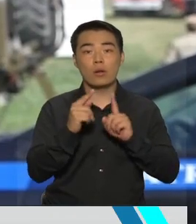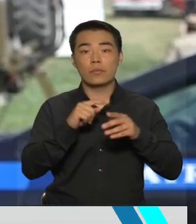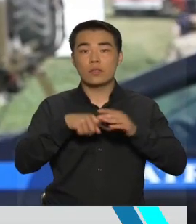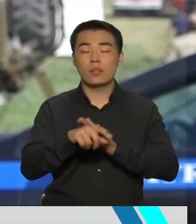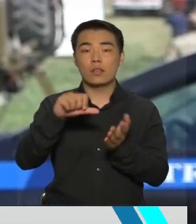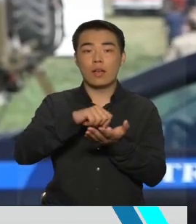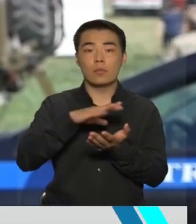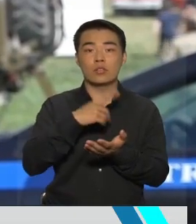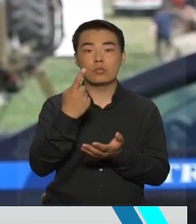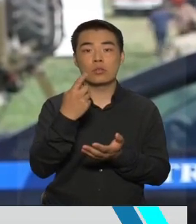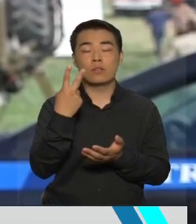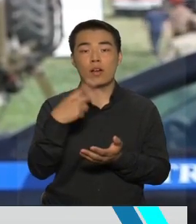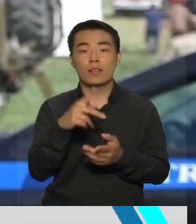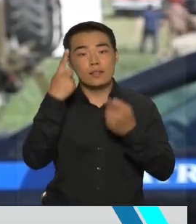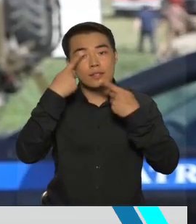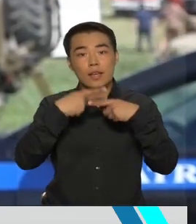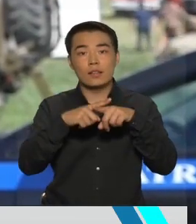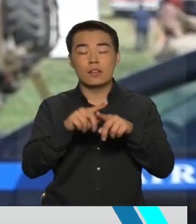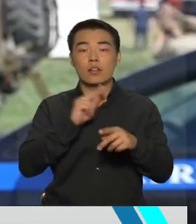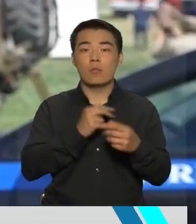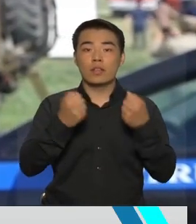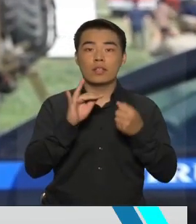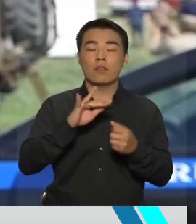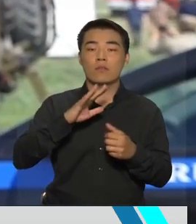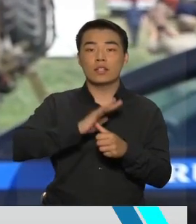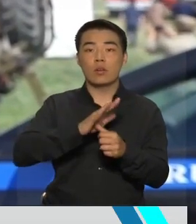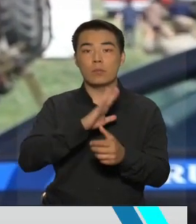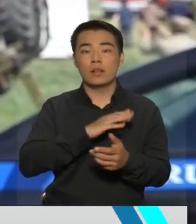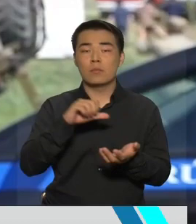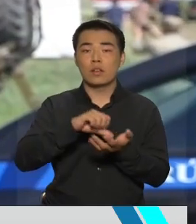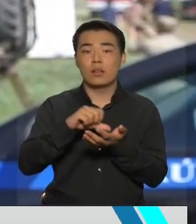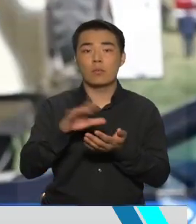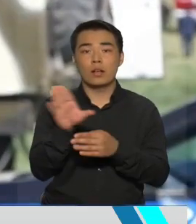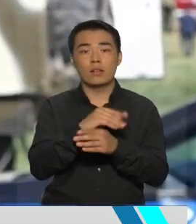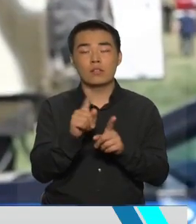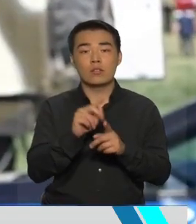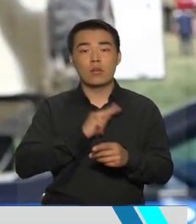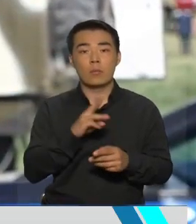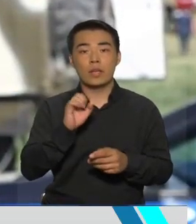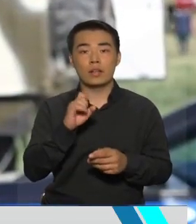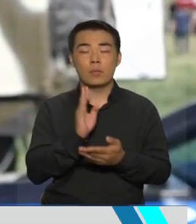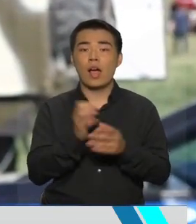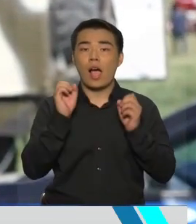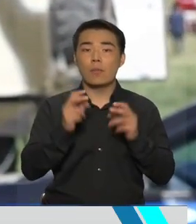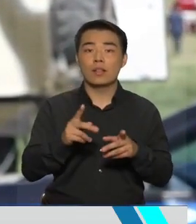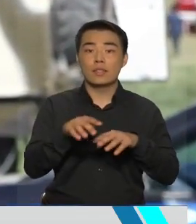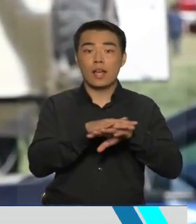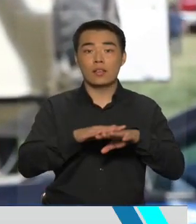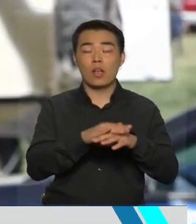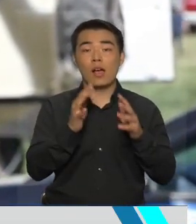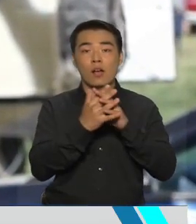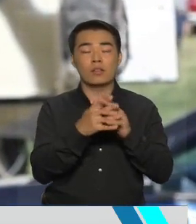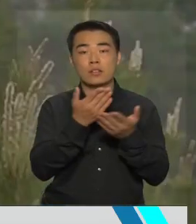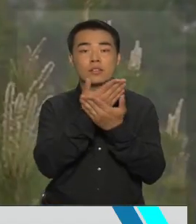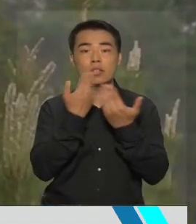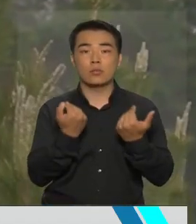задействовано 120 единиц техники и вертолеты. Принимаются все необходимые меры. Опасности для населенных пунктов